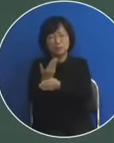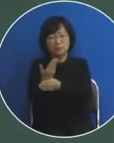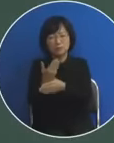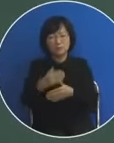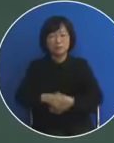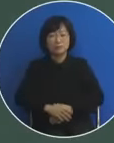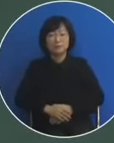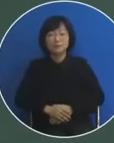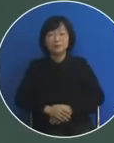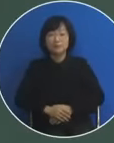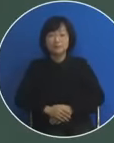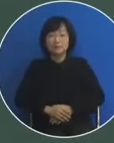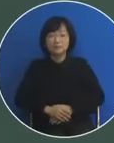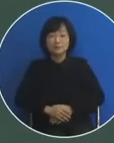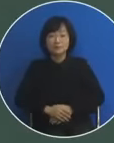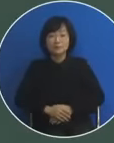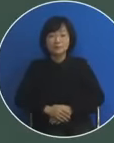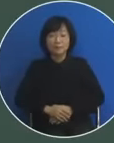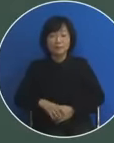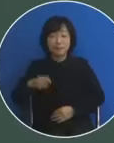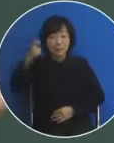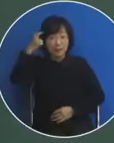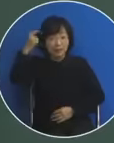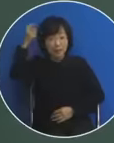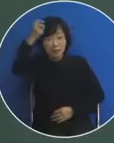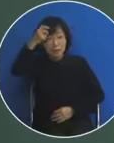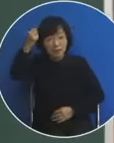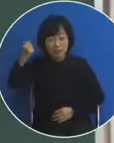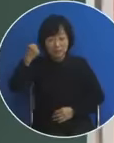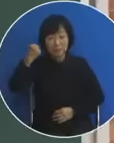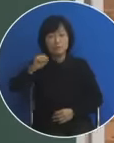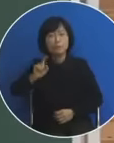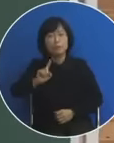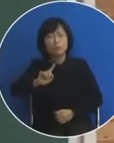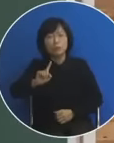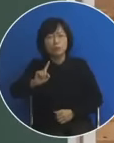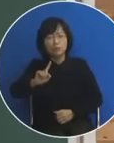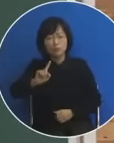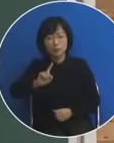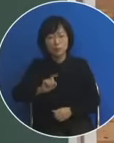this. 자, 여기에 영적인 힘은 뭐냐 하는 거예요. What is the spiritual strength here?